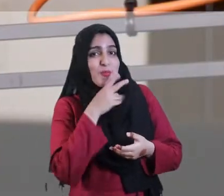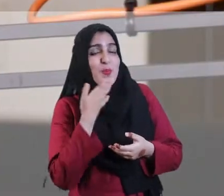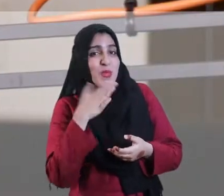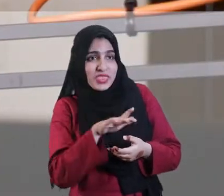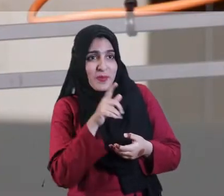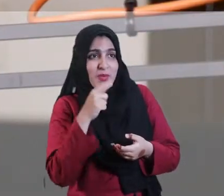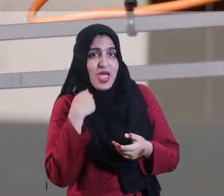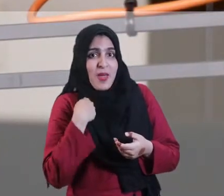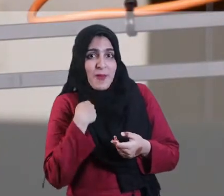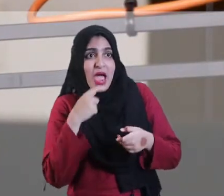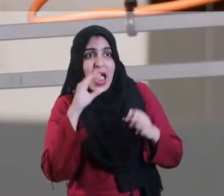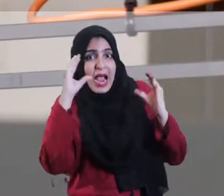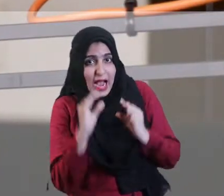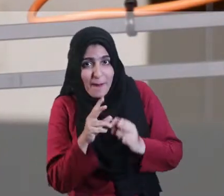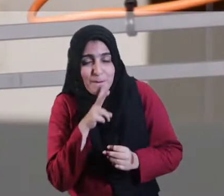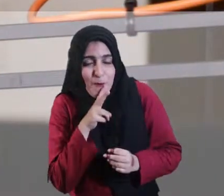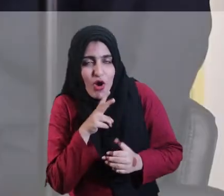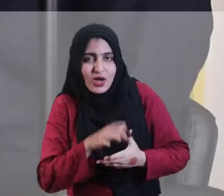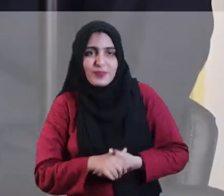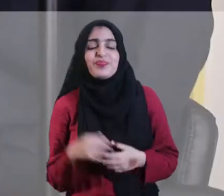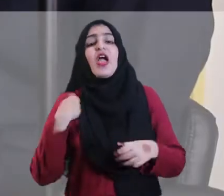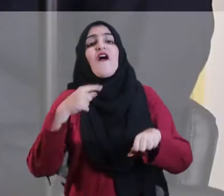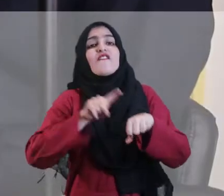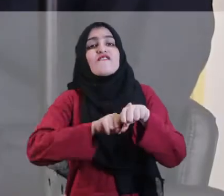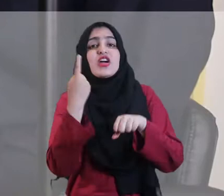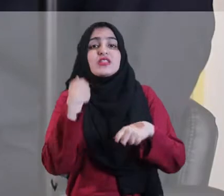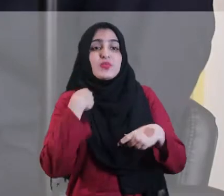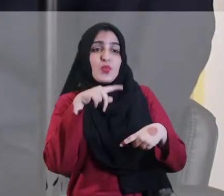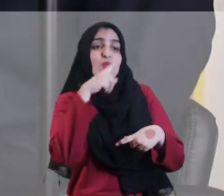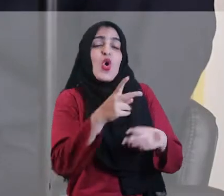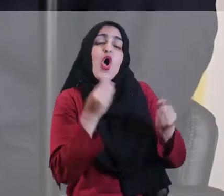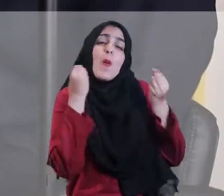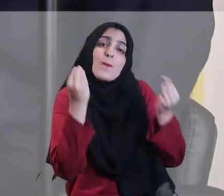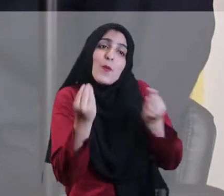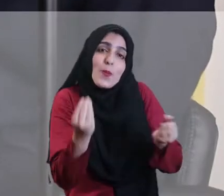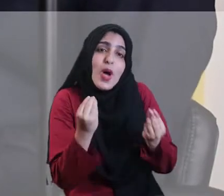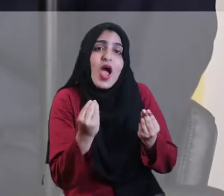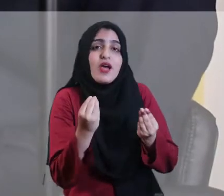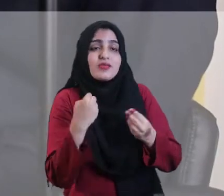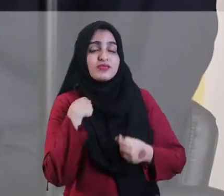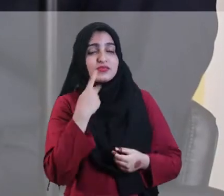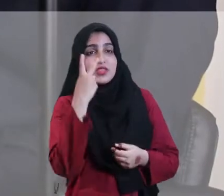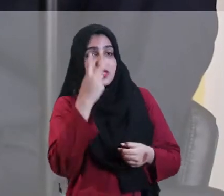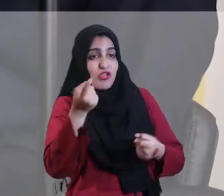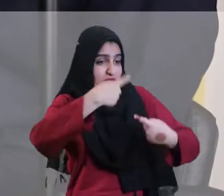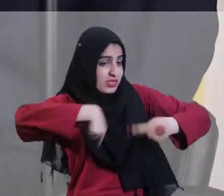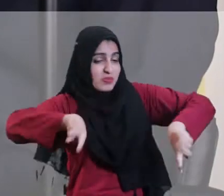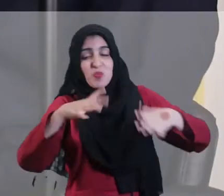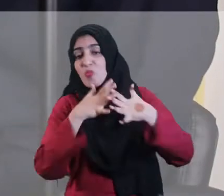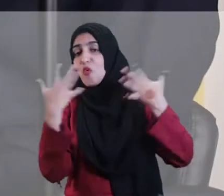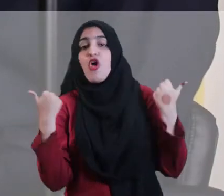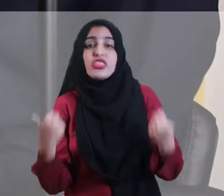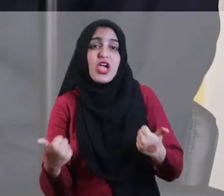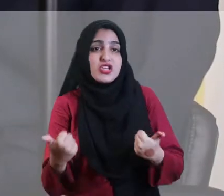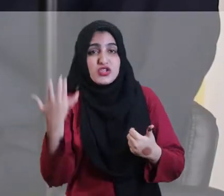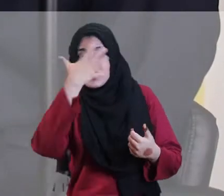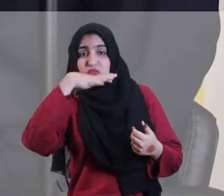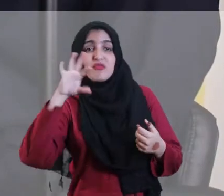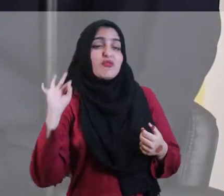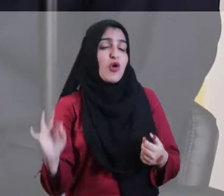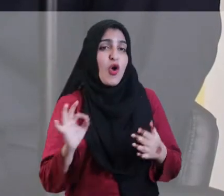मॉर्निंग और ढूंढ व्यवसाय ऐप्सलुटली सचिव चेतन रिलाइजिंग थिस वंडरफुल एंड